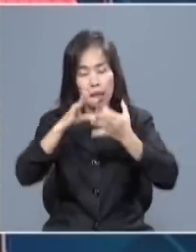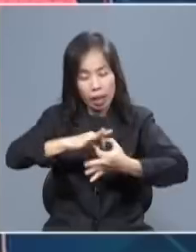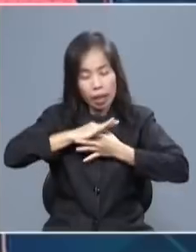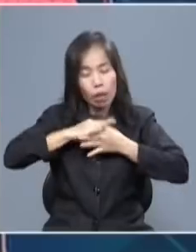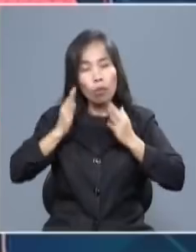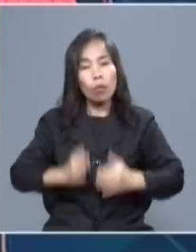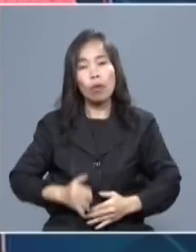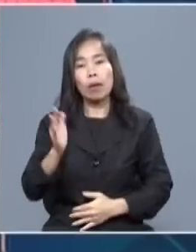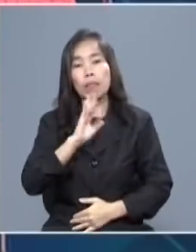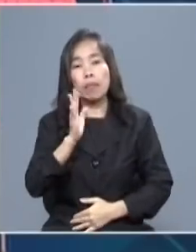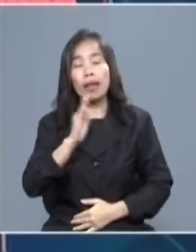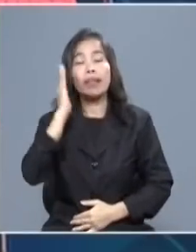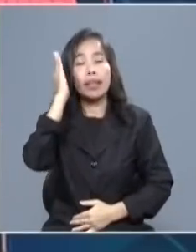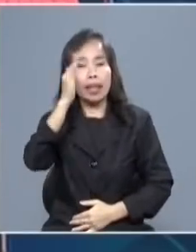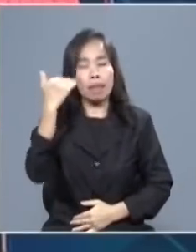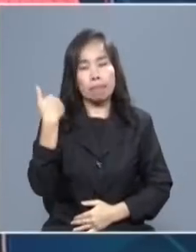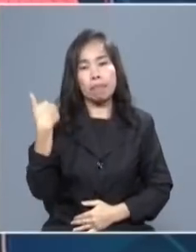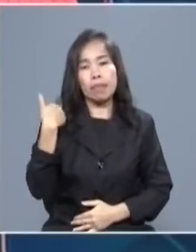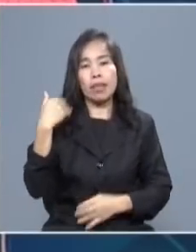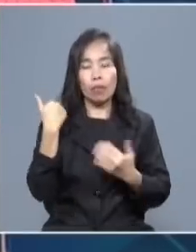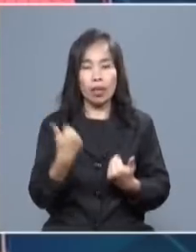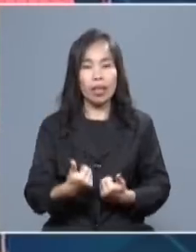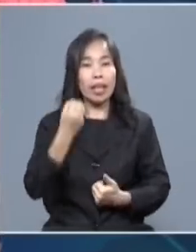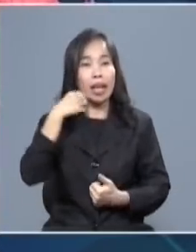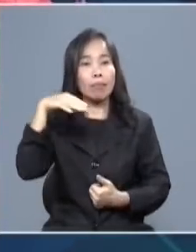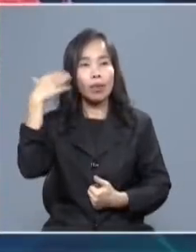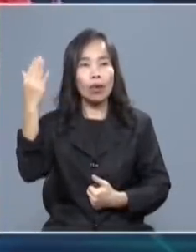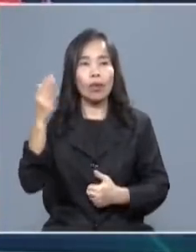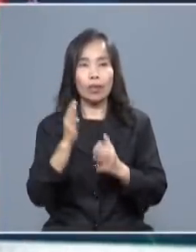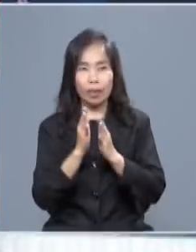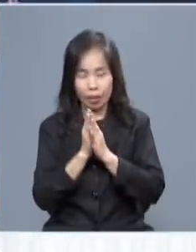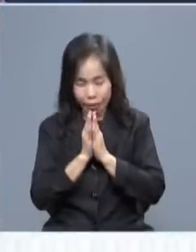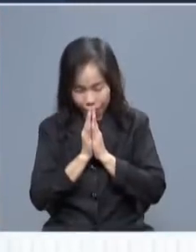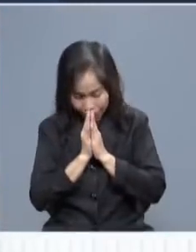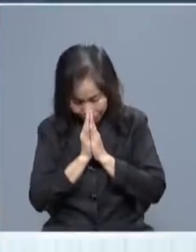ติดตามกันได้ในตอนต่อต่อไปนะคะวันนี้ลากันไปก่อนสวัสดี